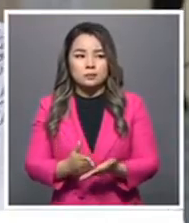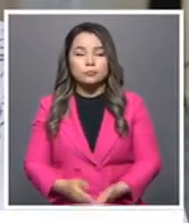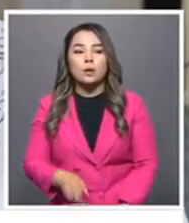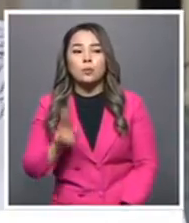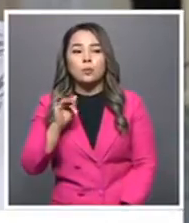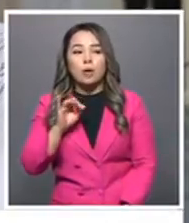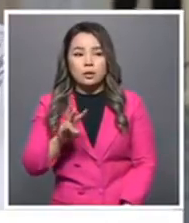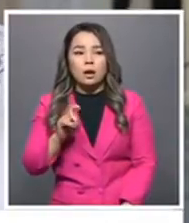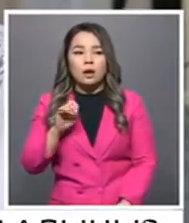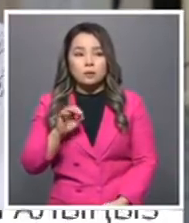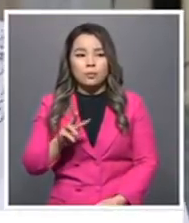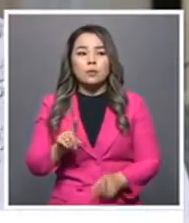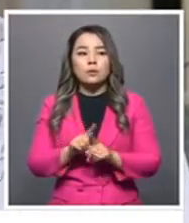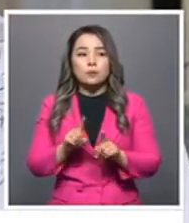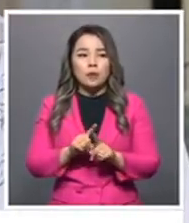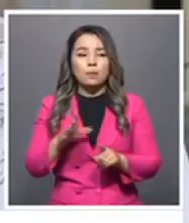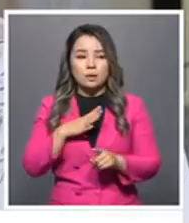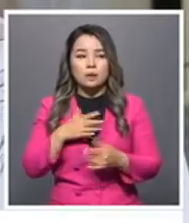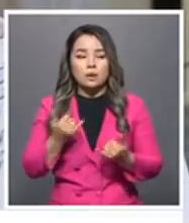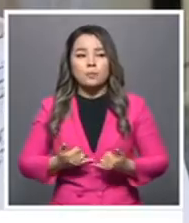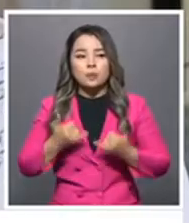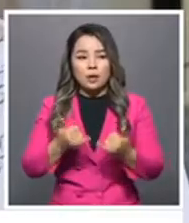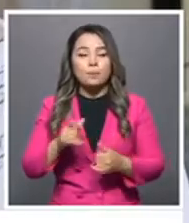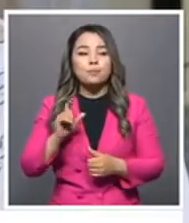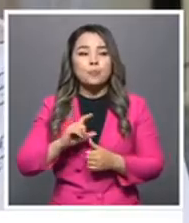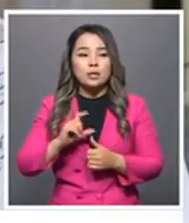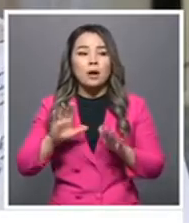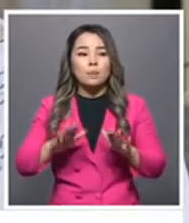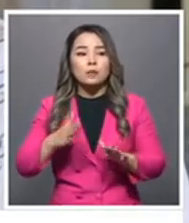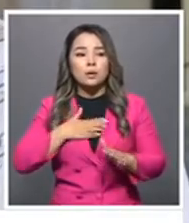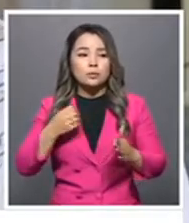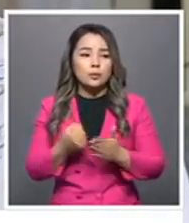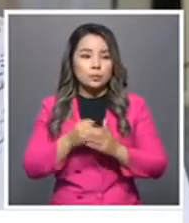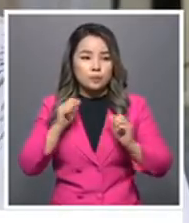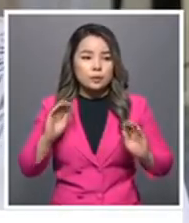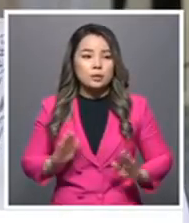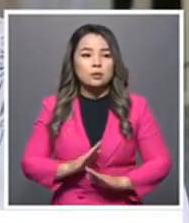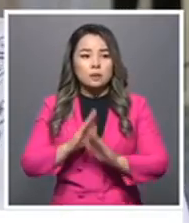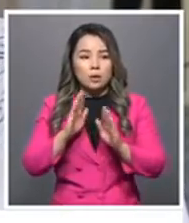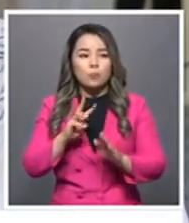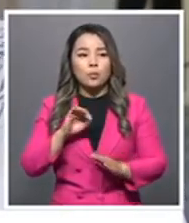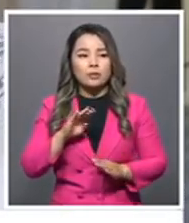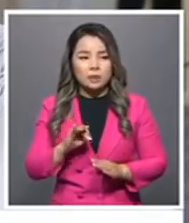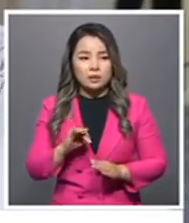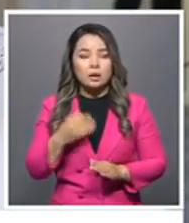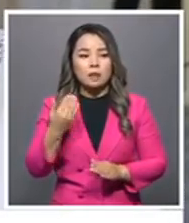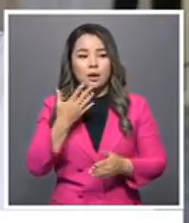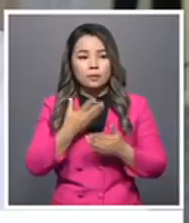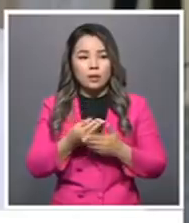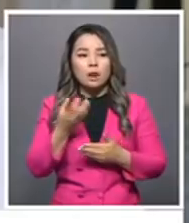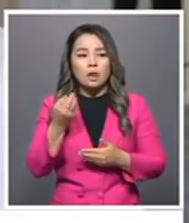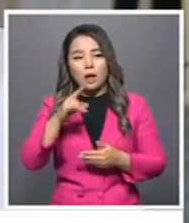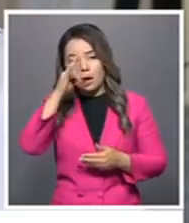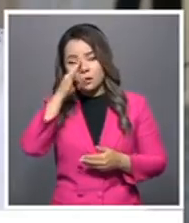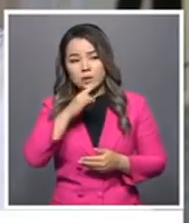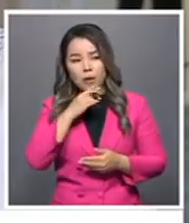Құран хатым дұғасымен қатар мешітімізде таңға дейін мүфти хазіретіміздің және де